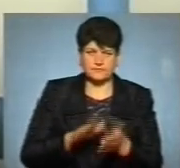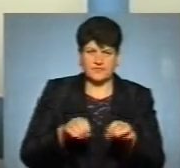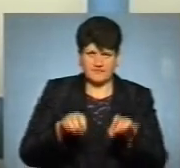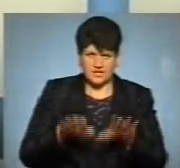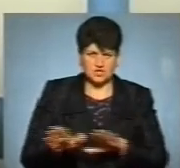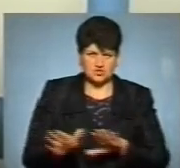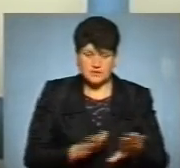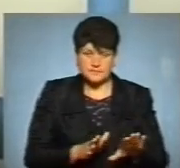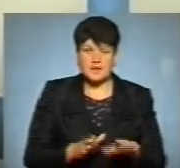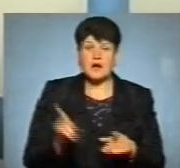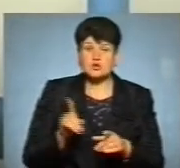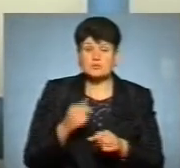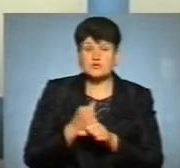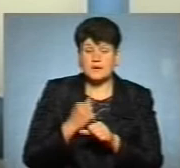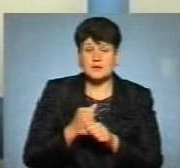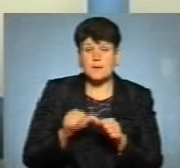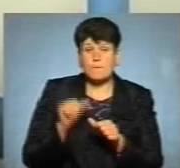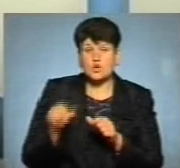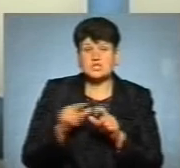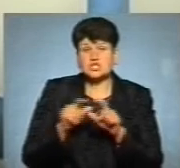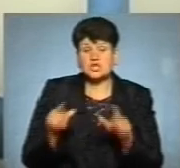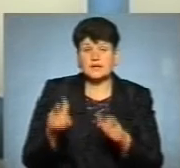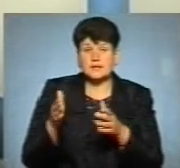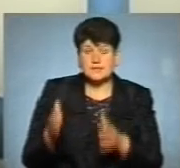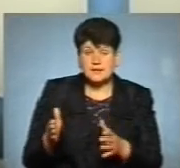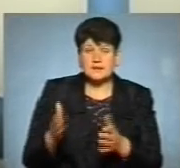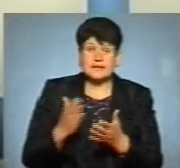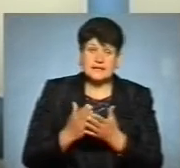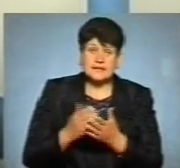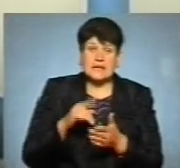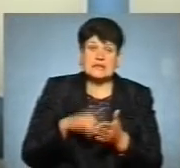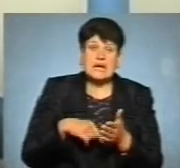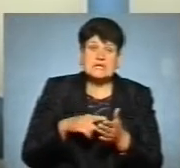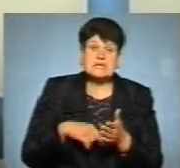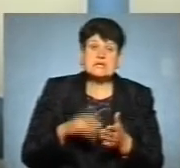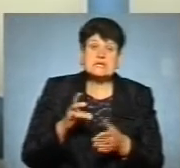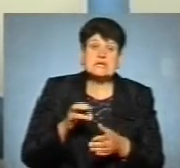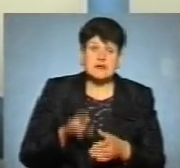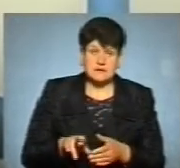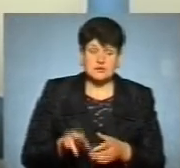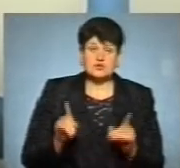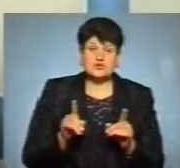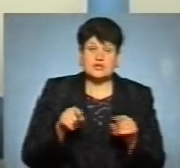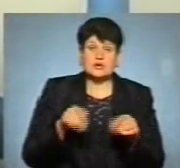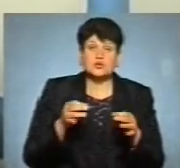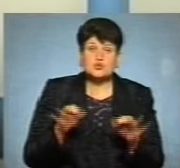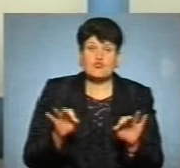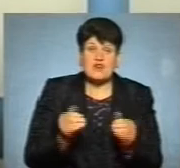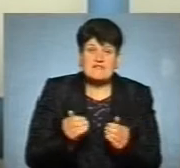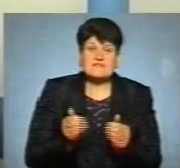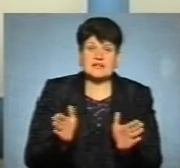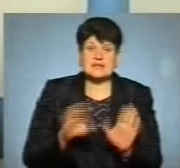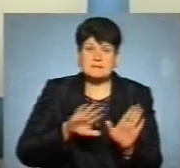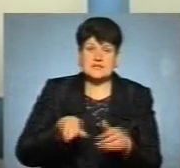функціонування позаміських стаціонарних оздоровчих закладів, є десь певні надії, що їх дозволить відкрити